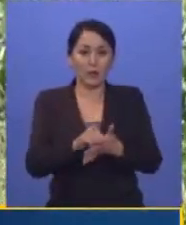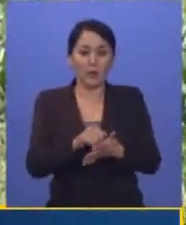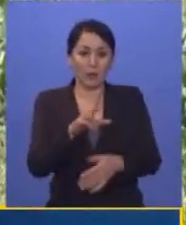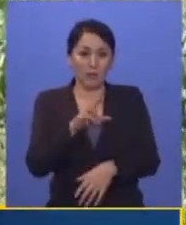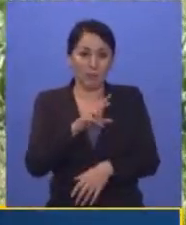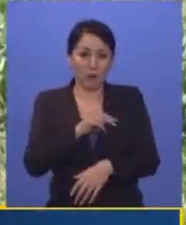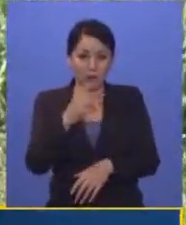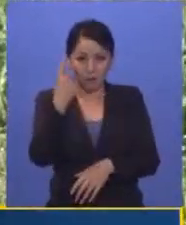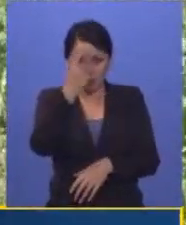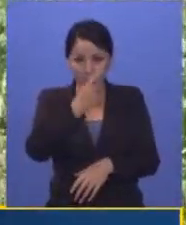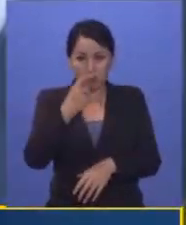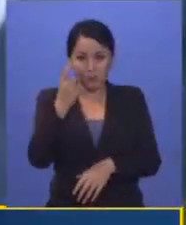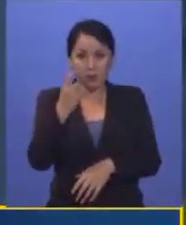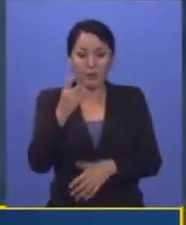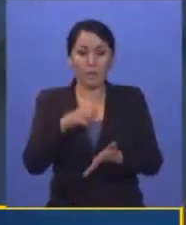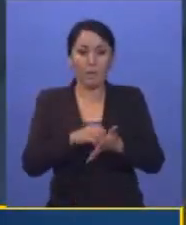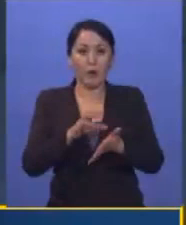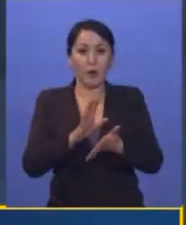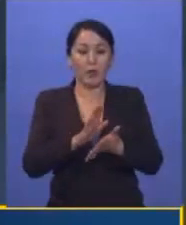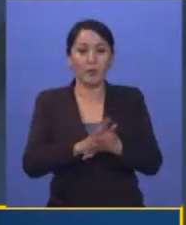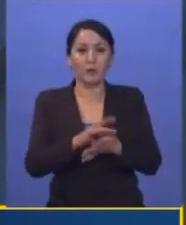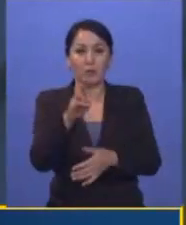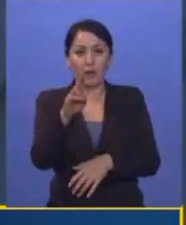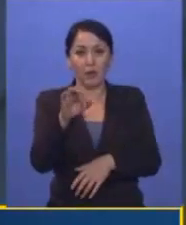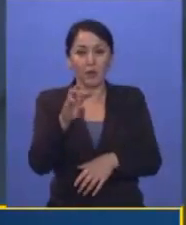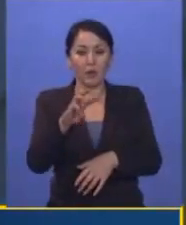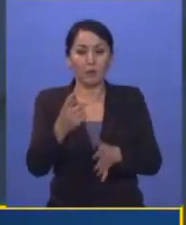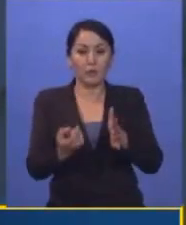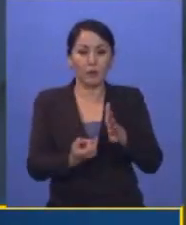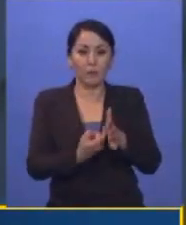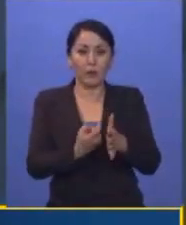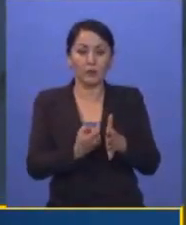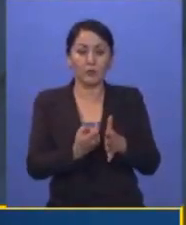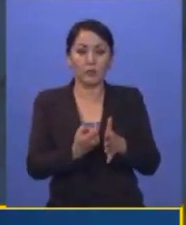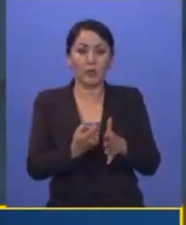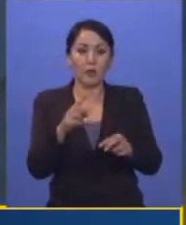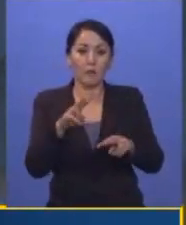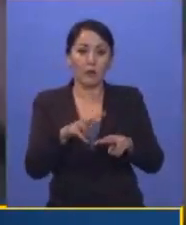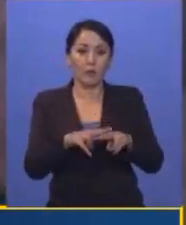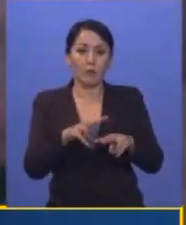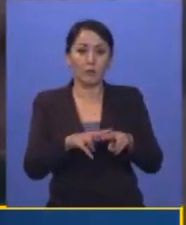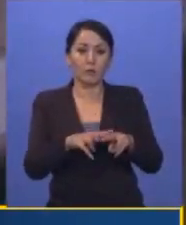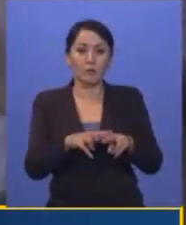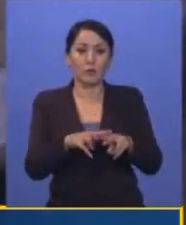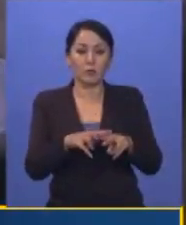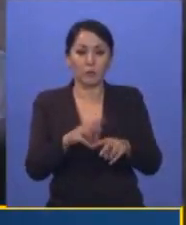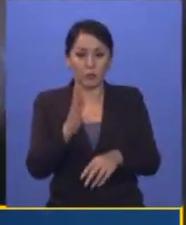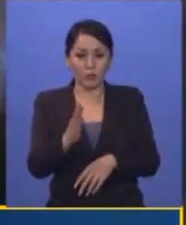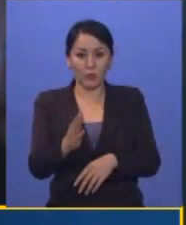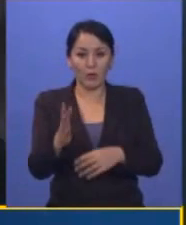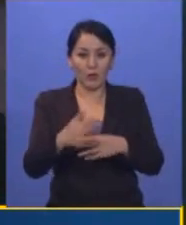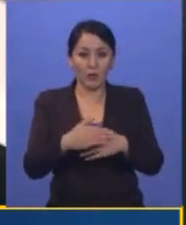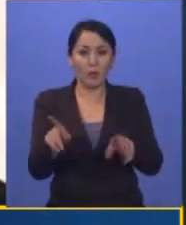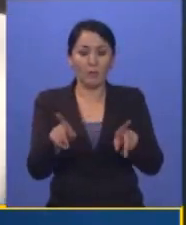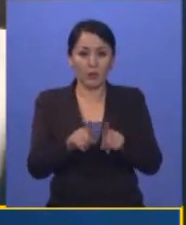алкоголік маскиде болғанын көрсетті. Осы факты бойынша әкімшілік материал жинақталды. Баптың санкциясы әкімшілік қамауға алуды көздейді.